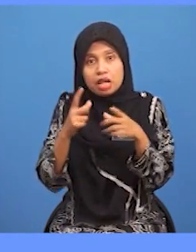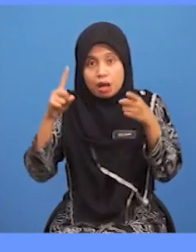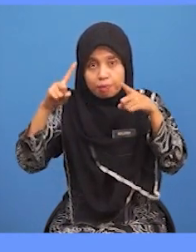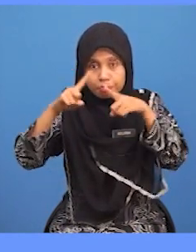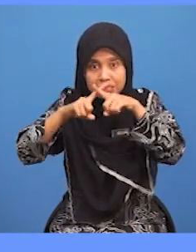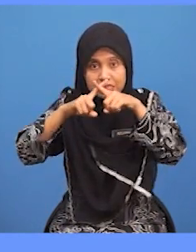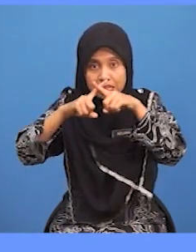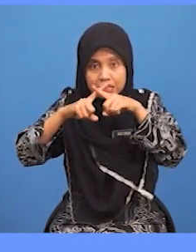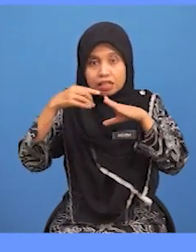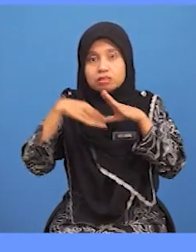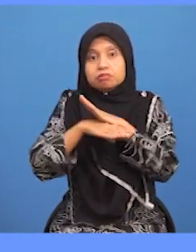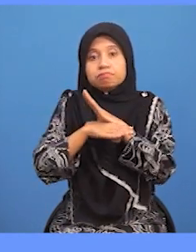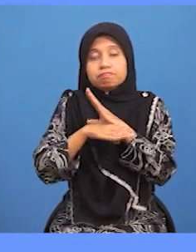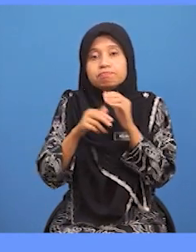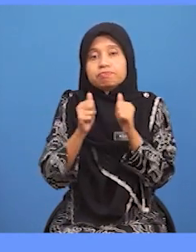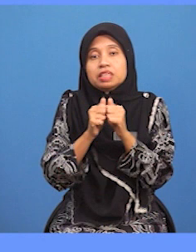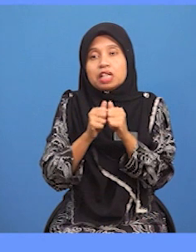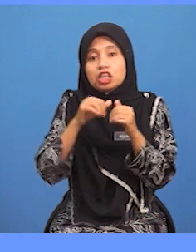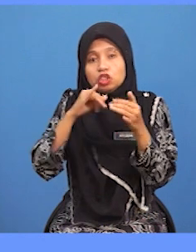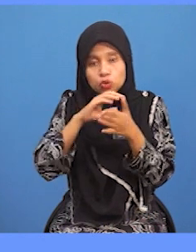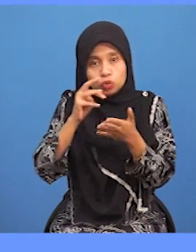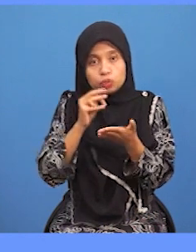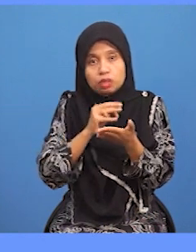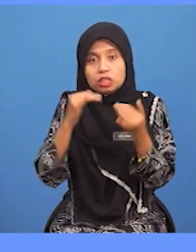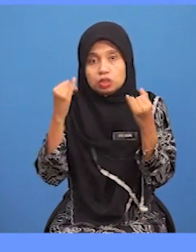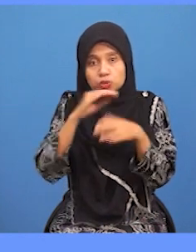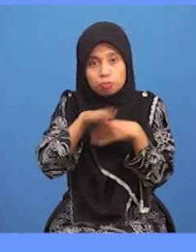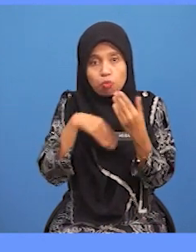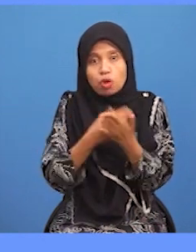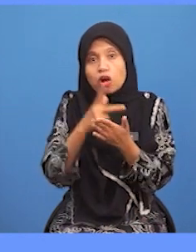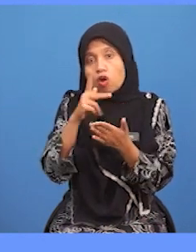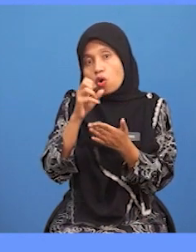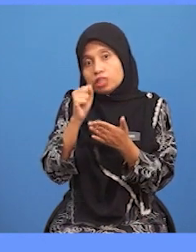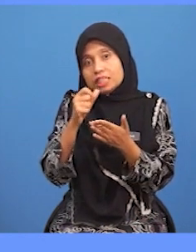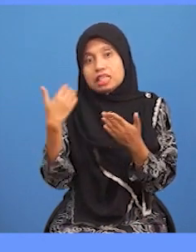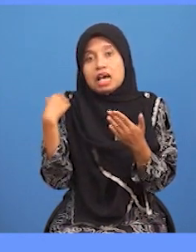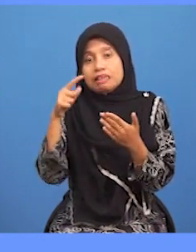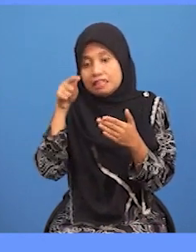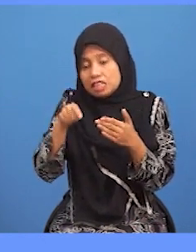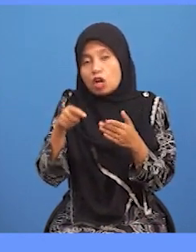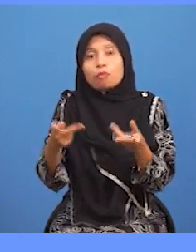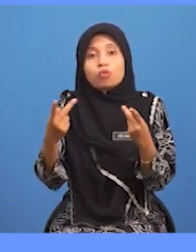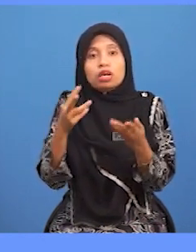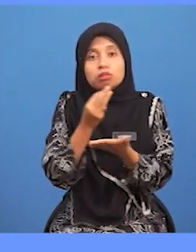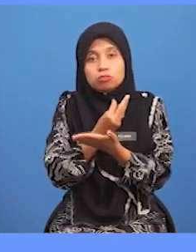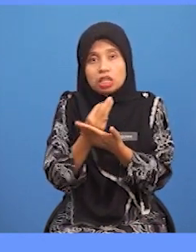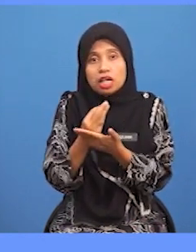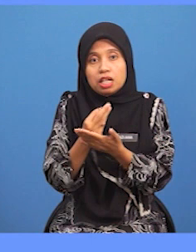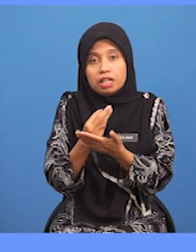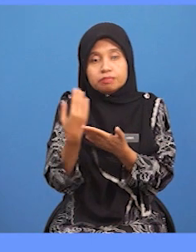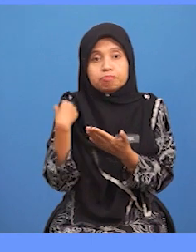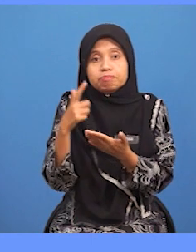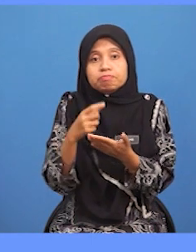antara garisan jumlah hasil dengan garisan jumlah kos adalah titik pulang modal. Graf titik pulang modal